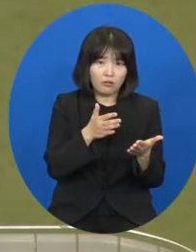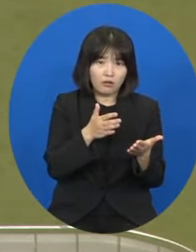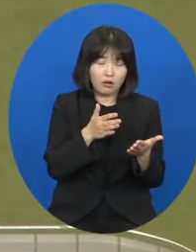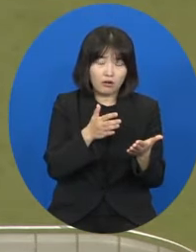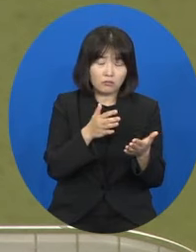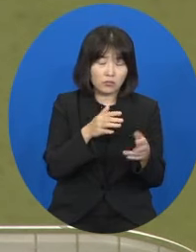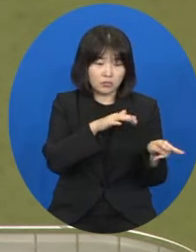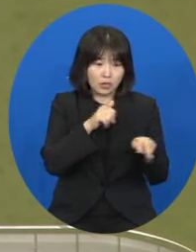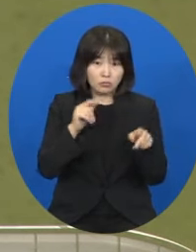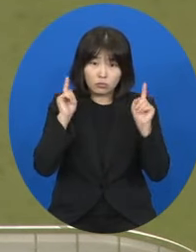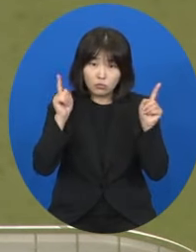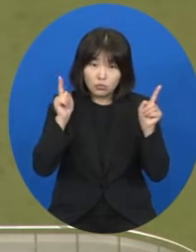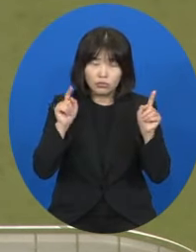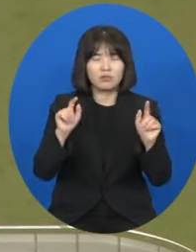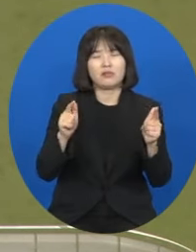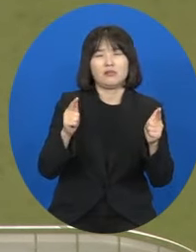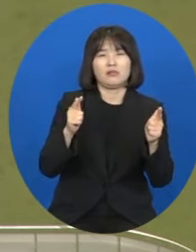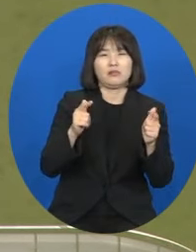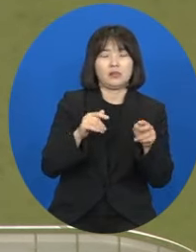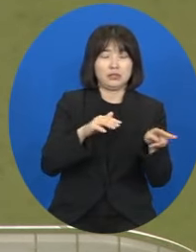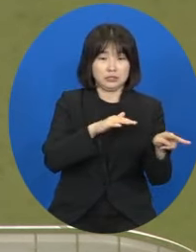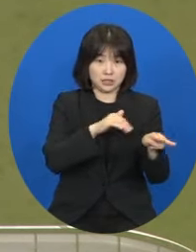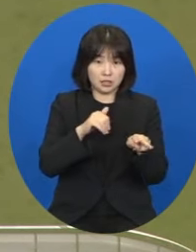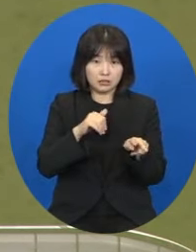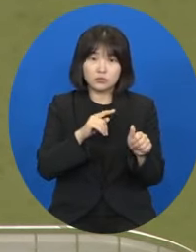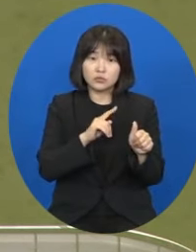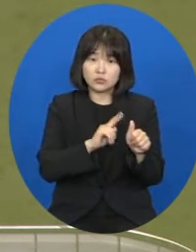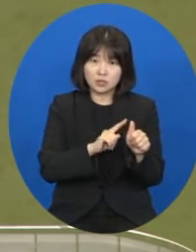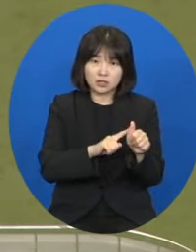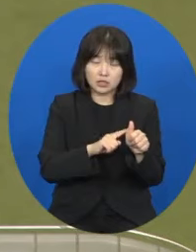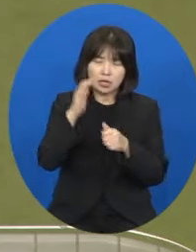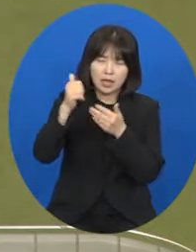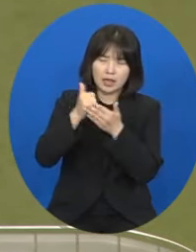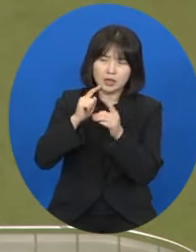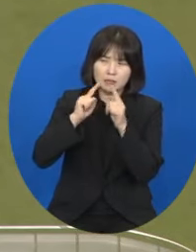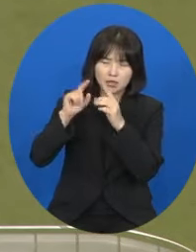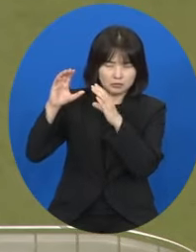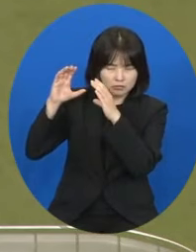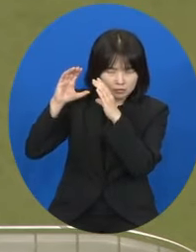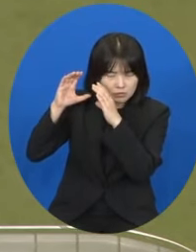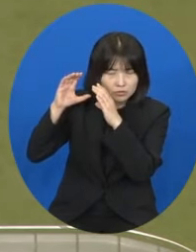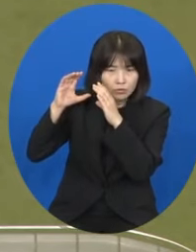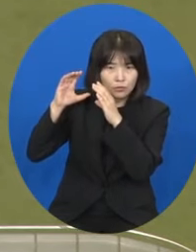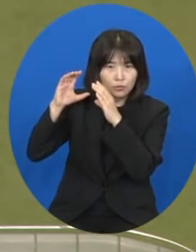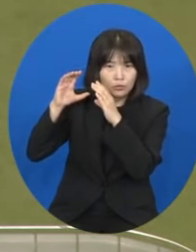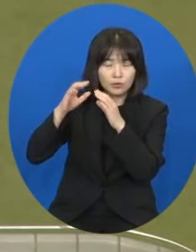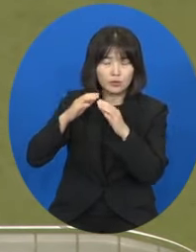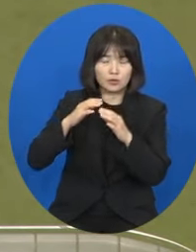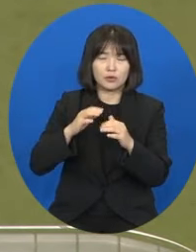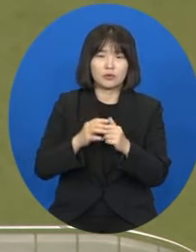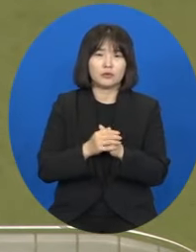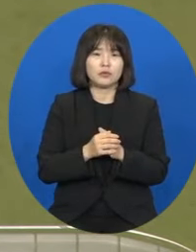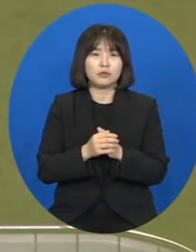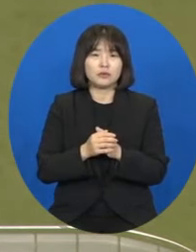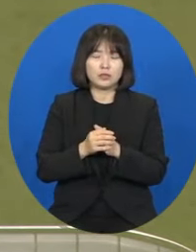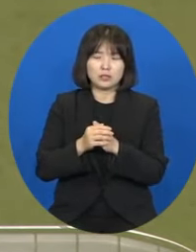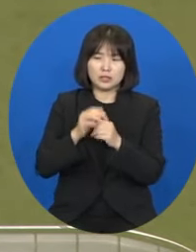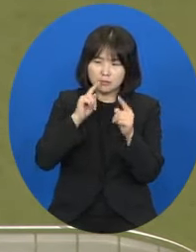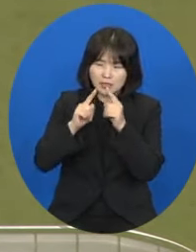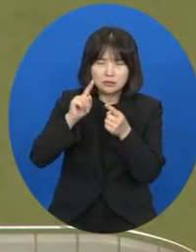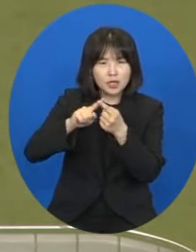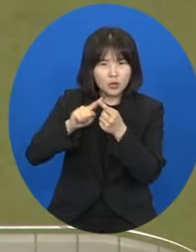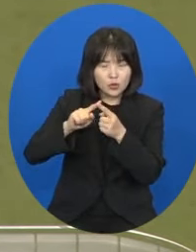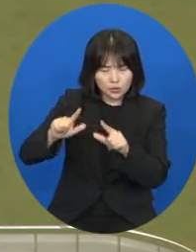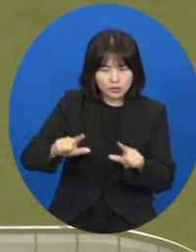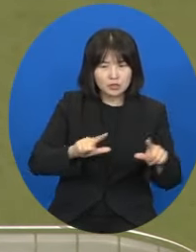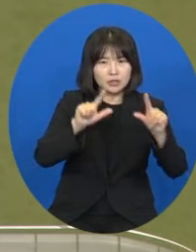놀고 있었느냐? 그렇지 않습니다. 사무엘은 하나님의 말씀을 경청하고 자기 있는 자리에서 그리고 그 말씀 그대로